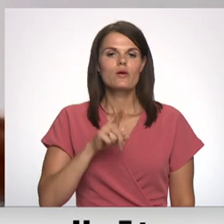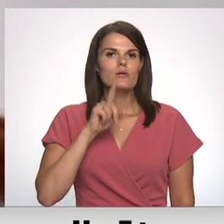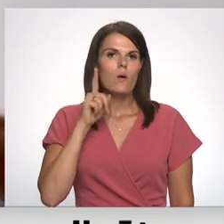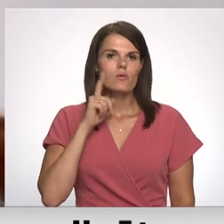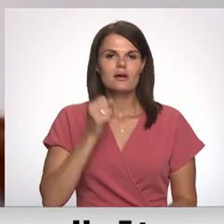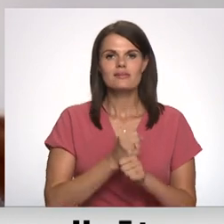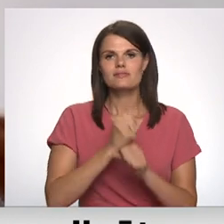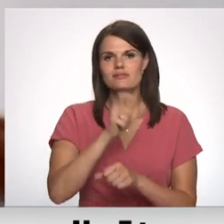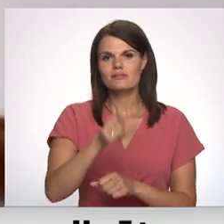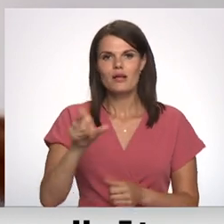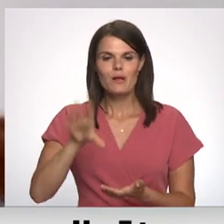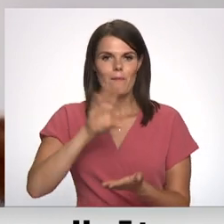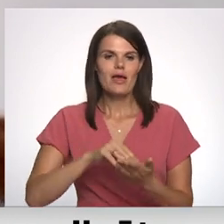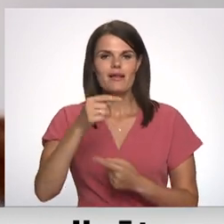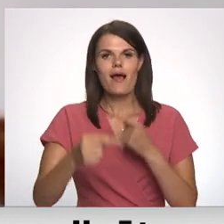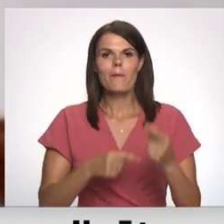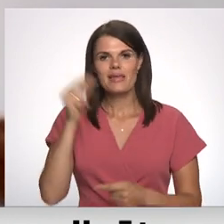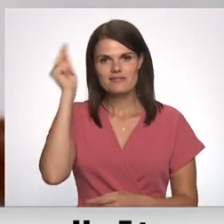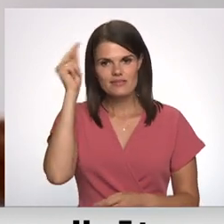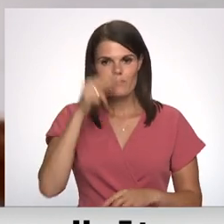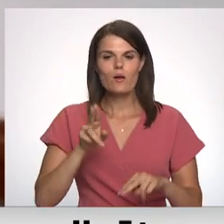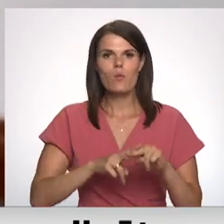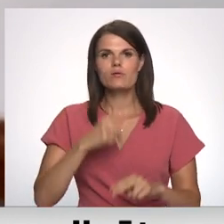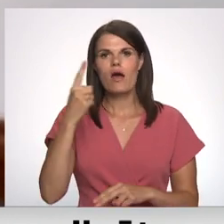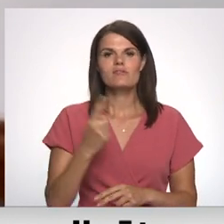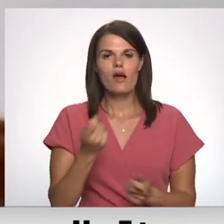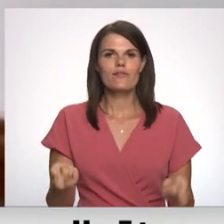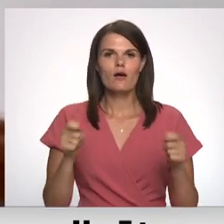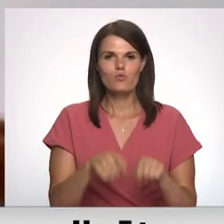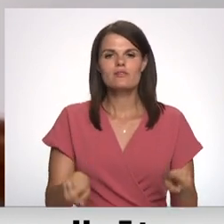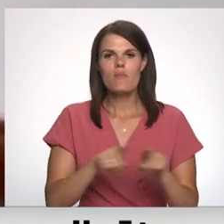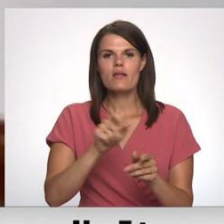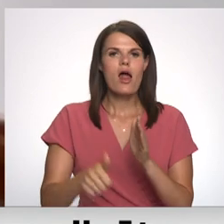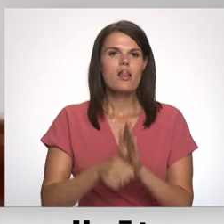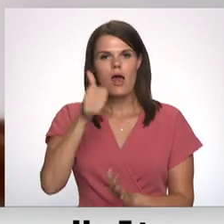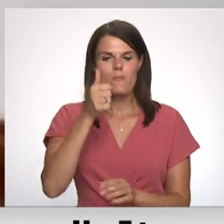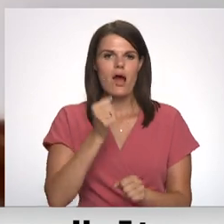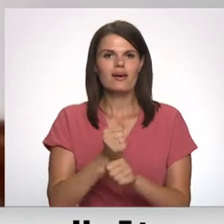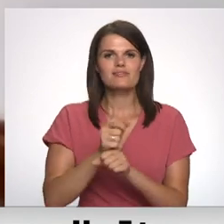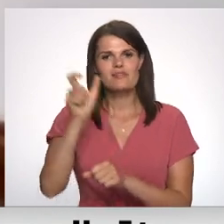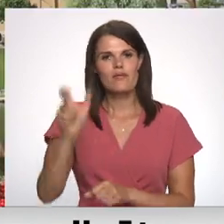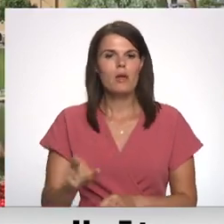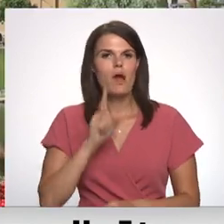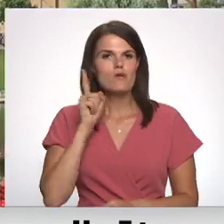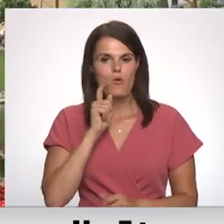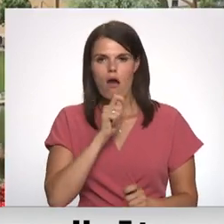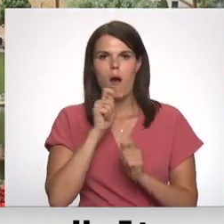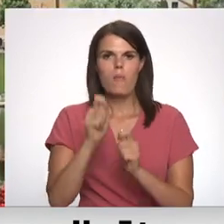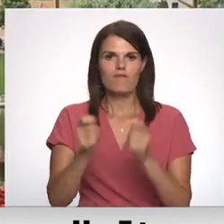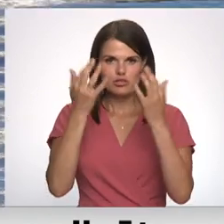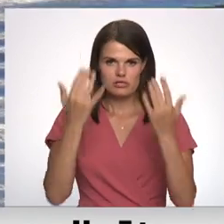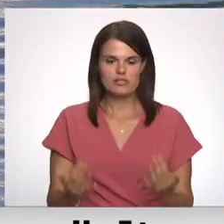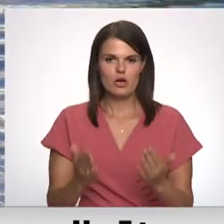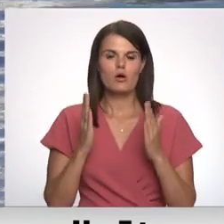jaunatnes darbinieku pieredzes apmaiņas seminārs un gada noslēgumā arī labākais darbā ar jaunatni apbalvošanas